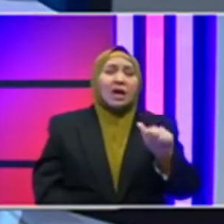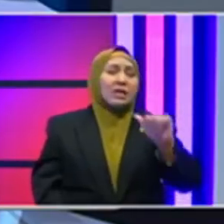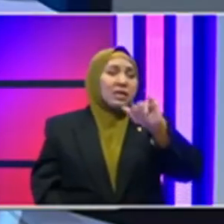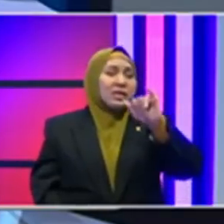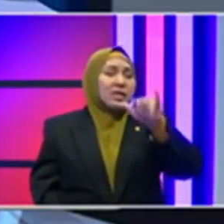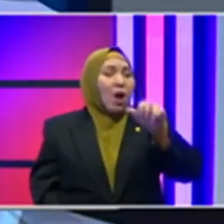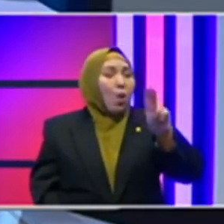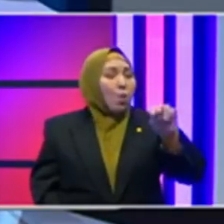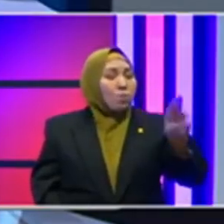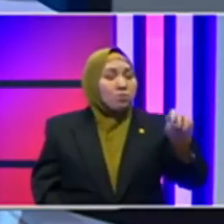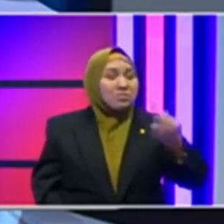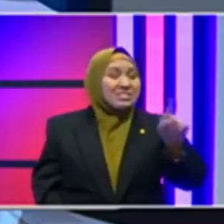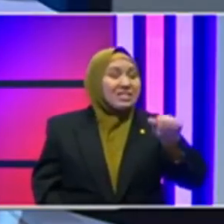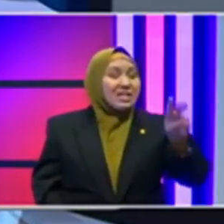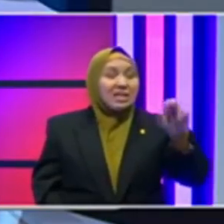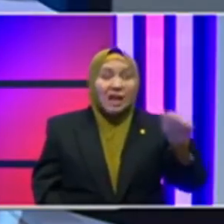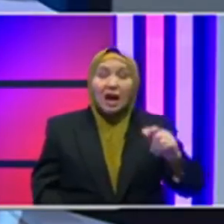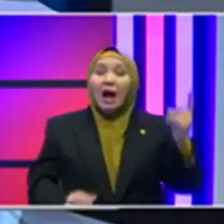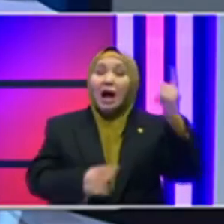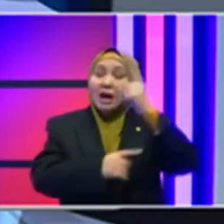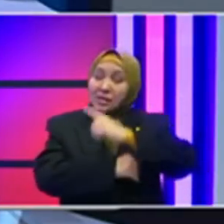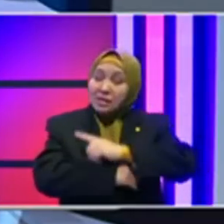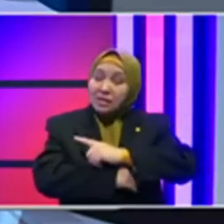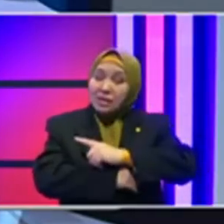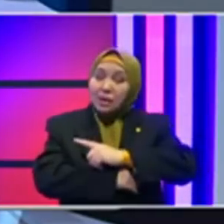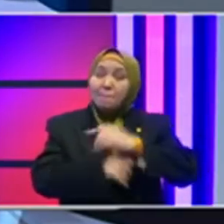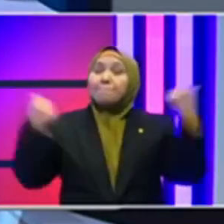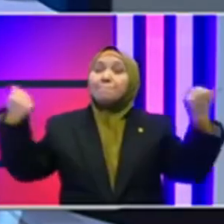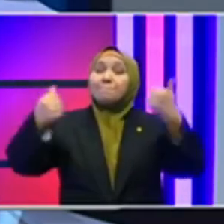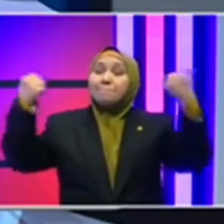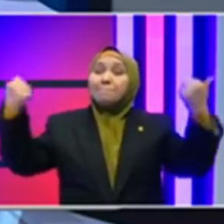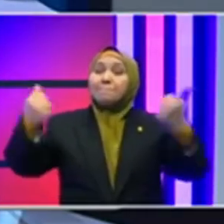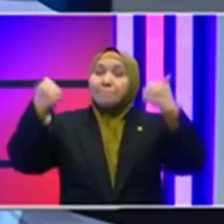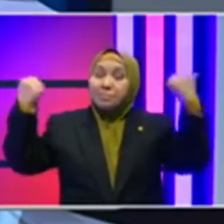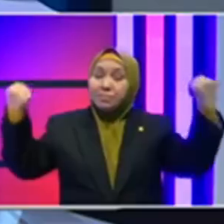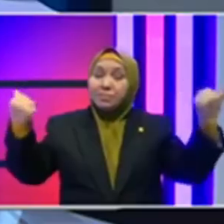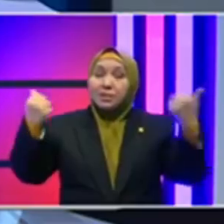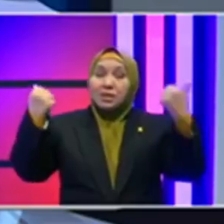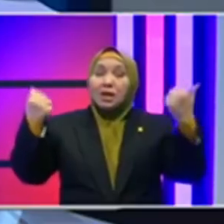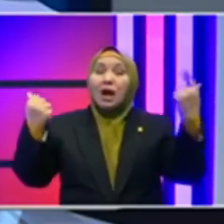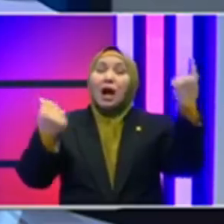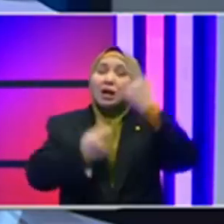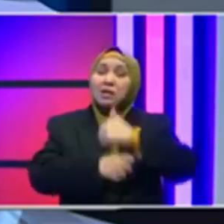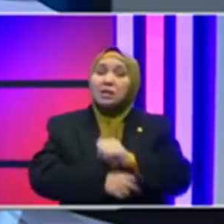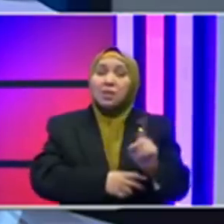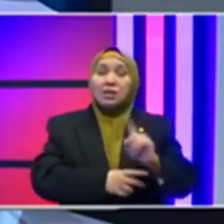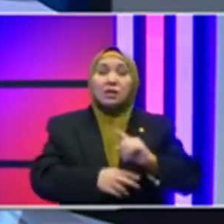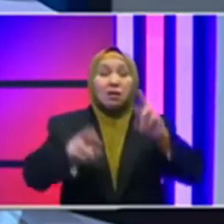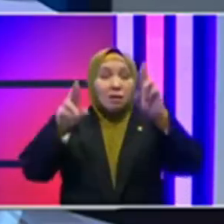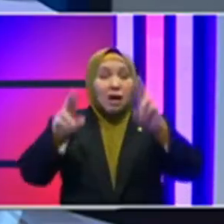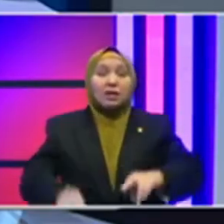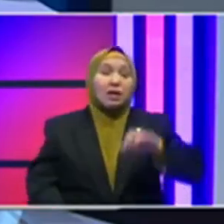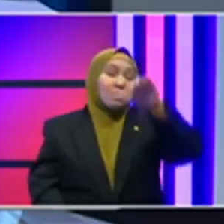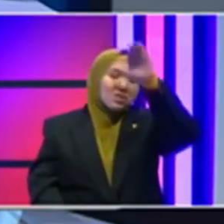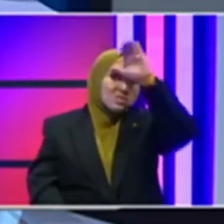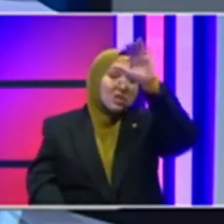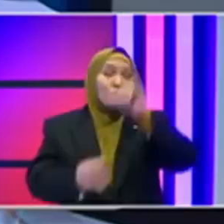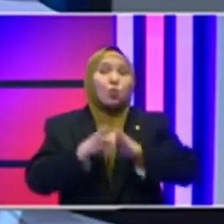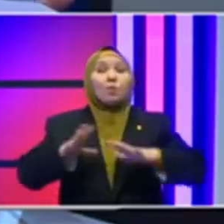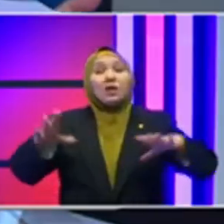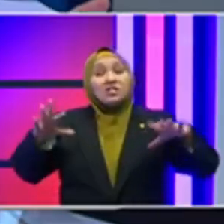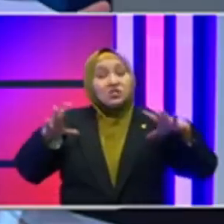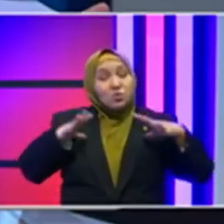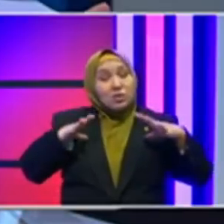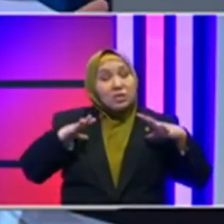ya yaitu sebagai hari perayaan hari dimana rakyat di negeri Mesir itu bercuci